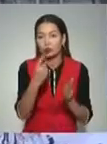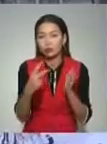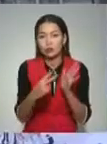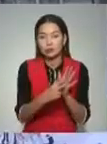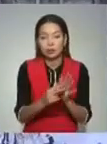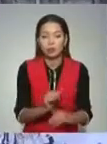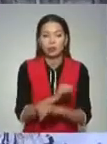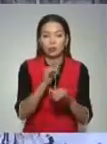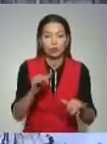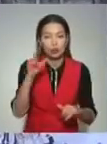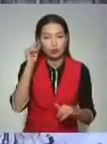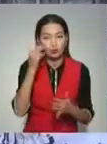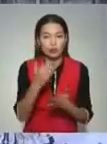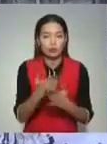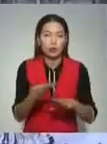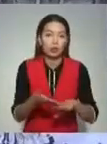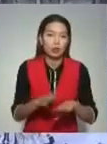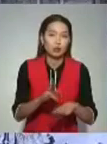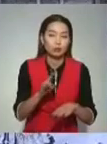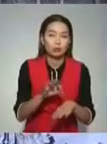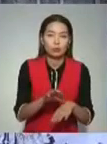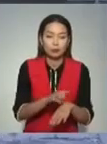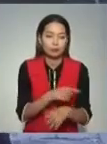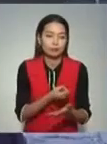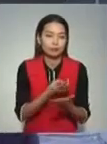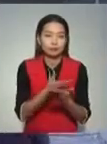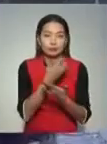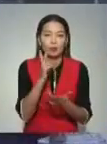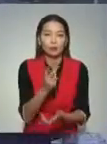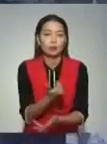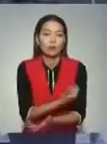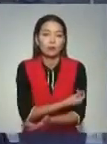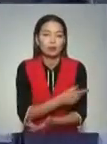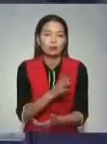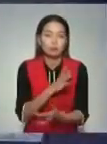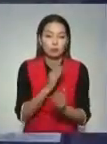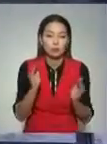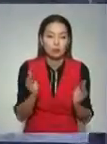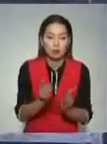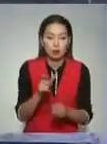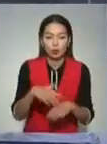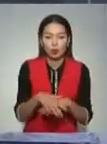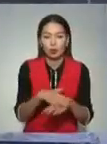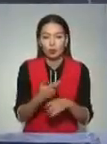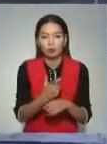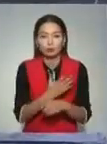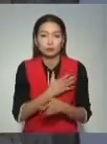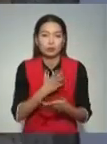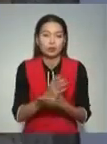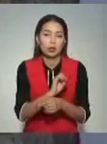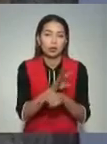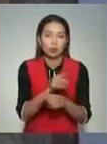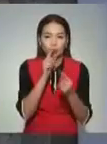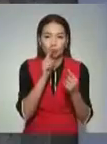ұлғайған. Ауыр халде жансақтау бөлімінде жатқандар жоқ. Дәрігерлер вакциналаушылардың күрт азайғанына алаңдаулы. Коронавирусқа қарсы күніне